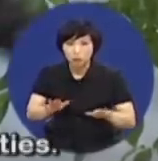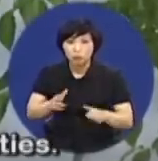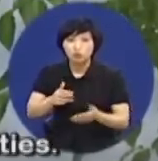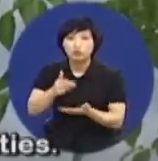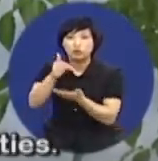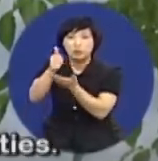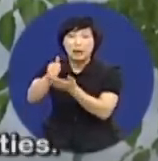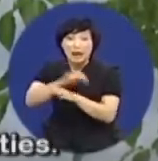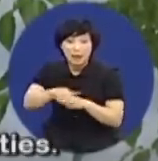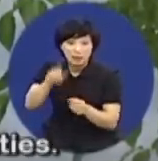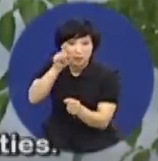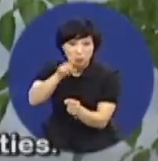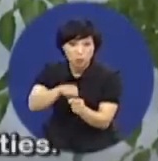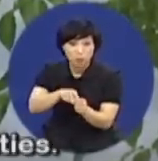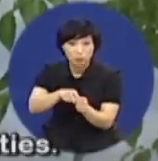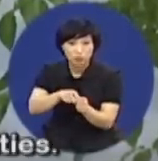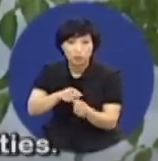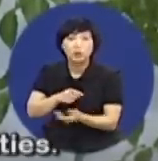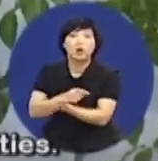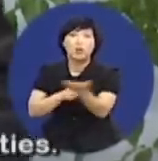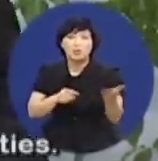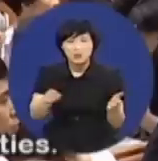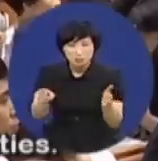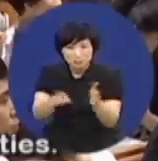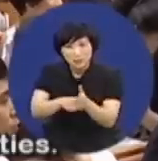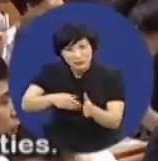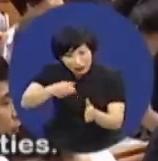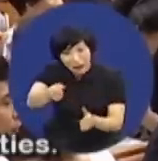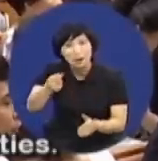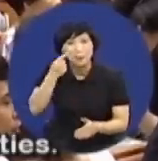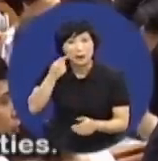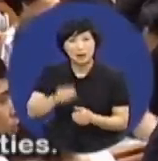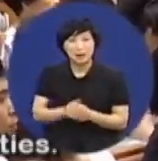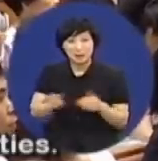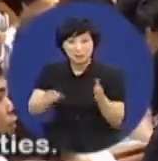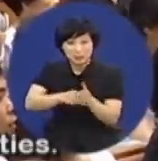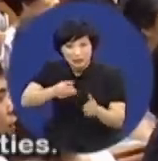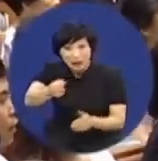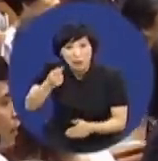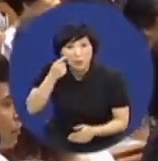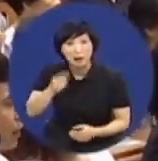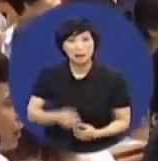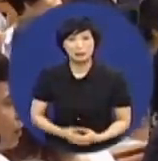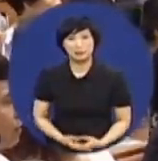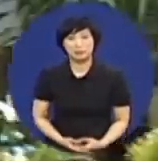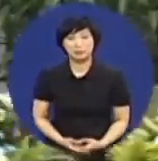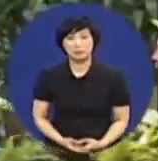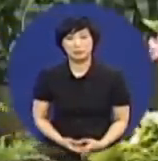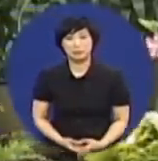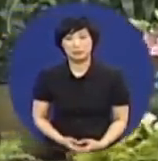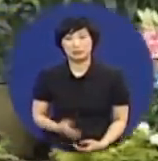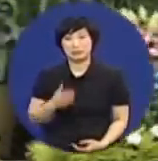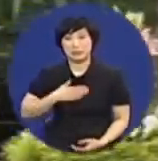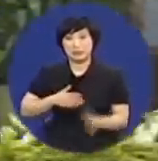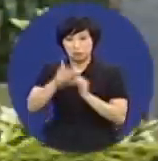あなたの不幸を解決するために私を信じてくれ、私を信じて